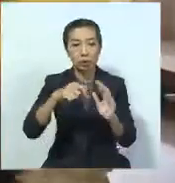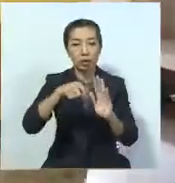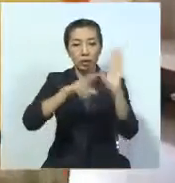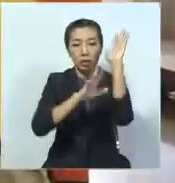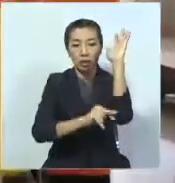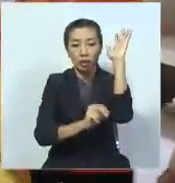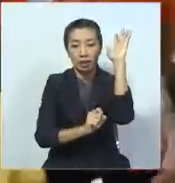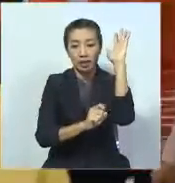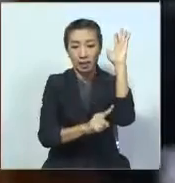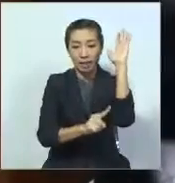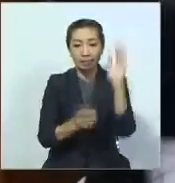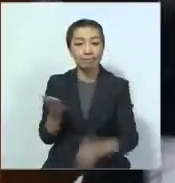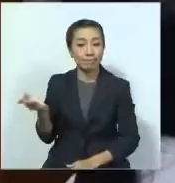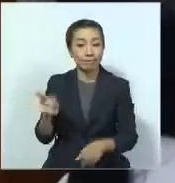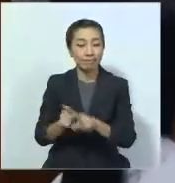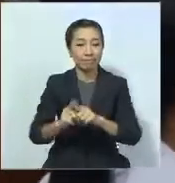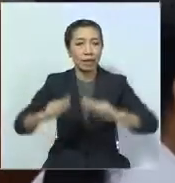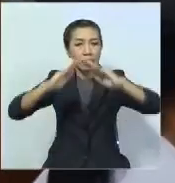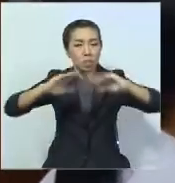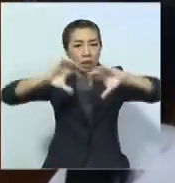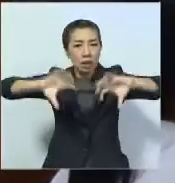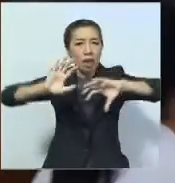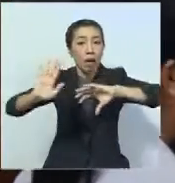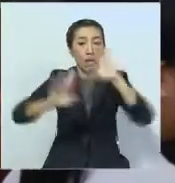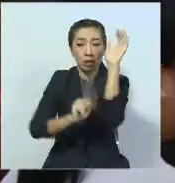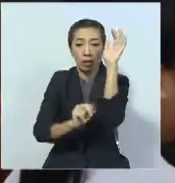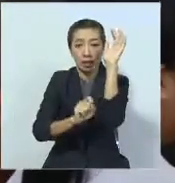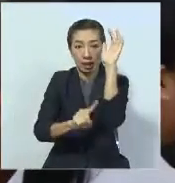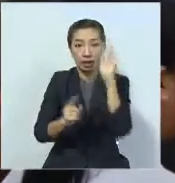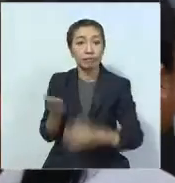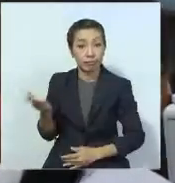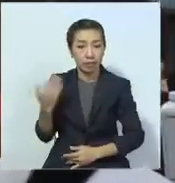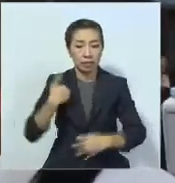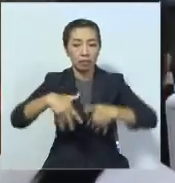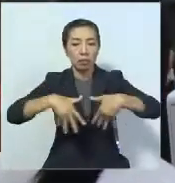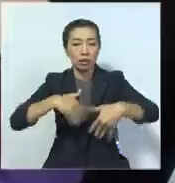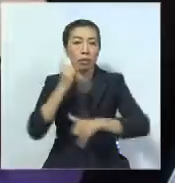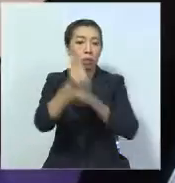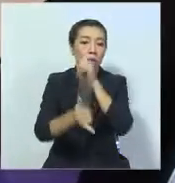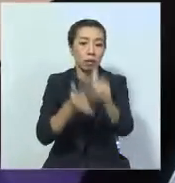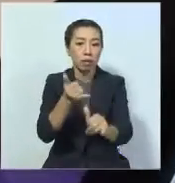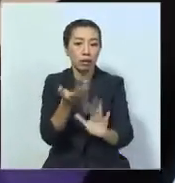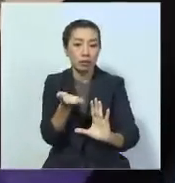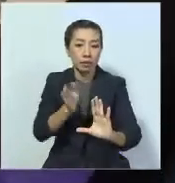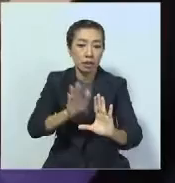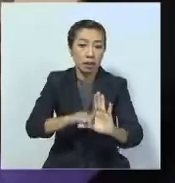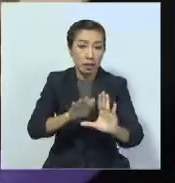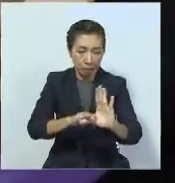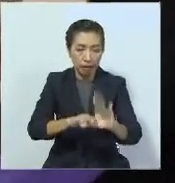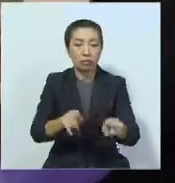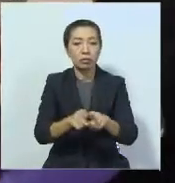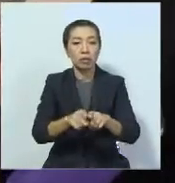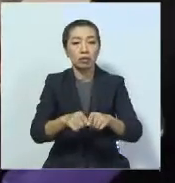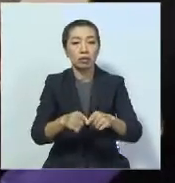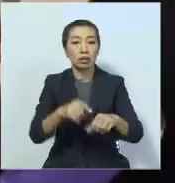ครศรีธรรมราชค่ะนี่คือบรรยากาศที่ศาลากลางจังหวัดนครศรีธรรมราชนะคะมีประชาชนเดินทางไปเข้าลงทะเบียนกันอย่